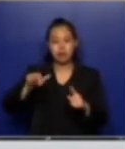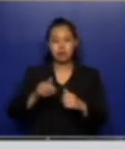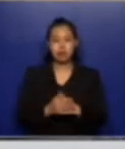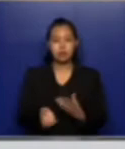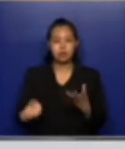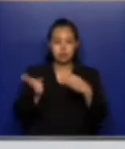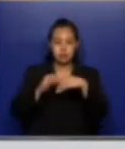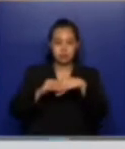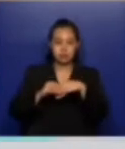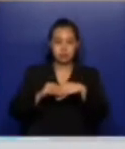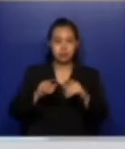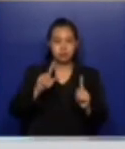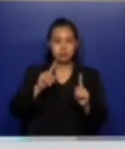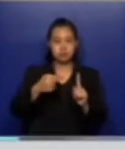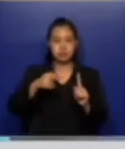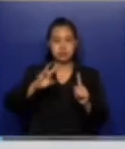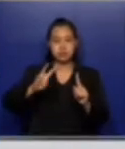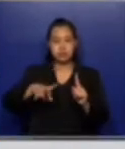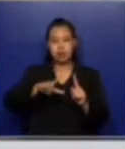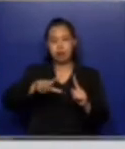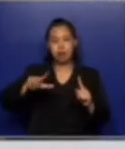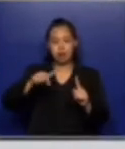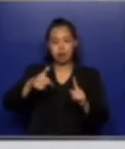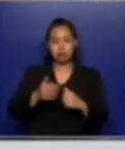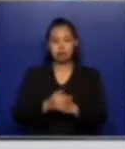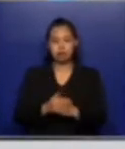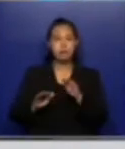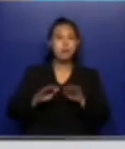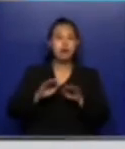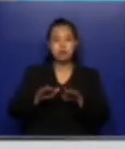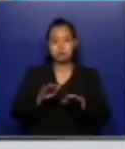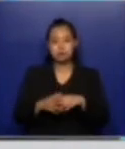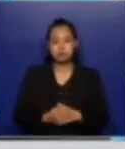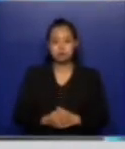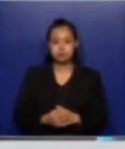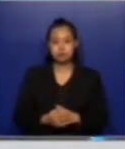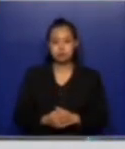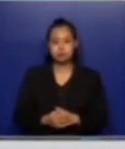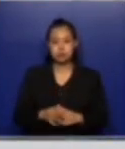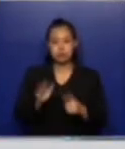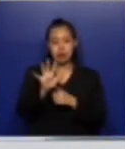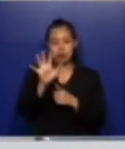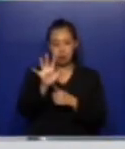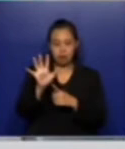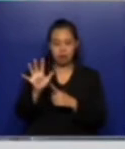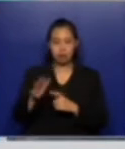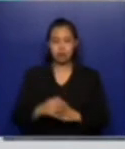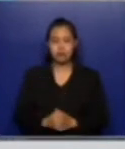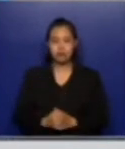ที่แล้ว 17,000 ล้านบาทโดยประมาณนะครับอันดับที่5นะครับ